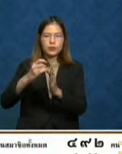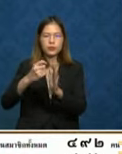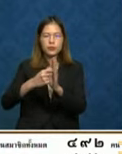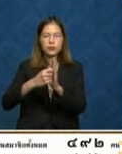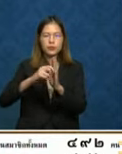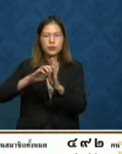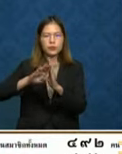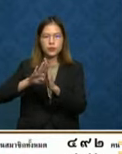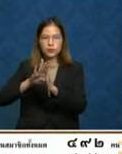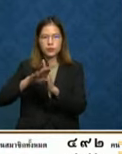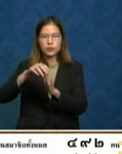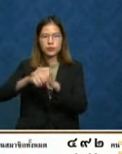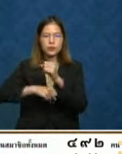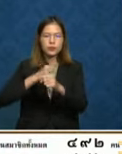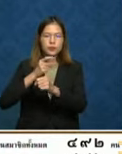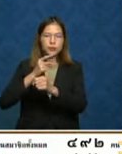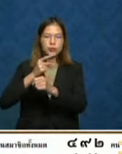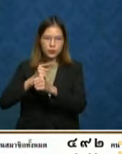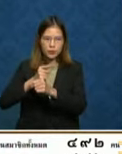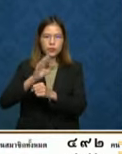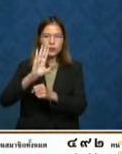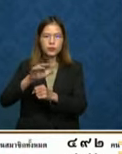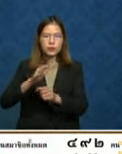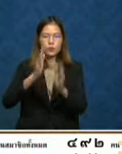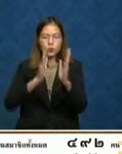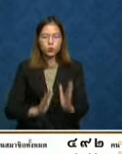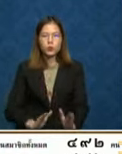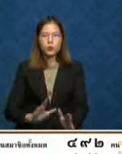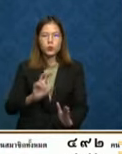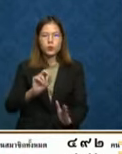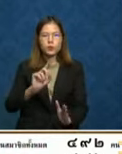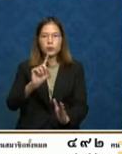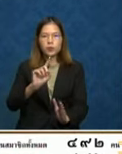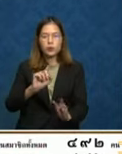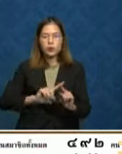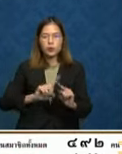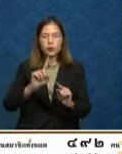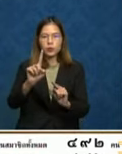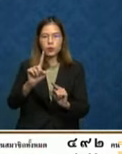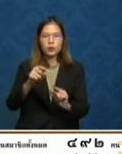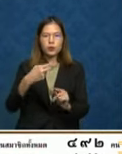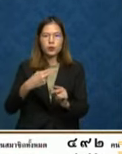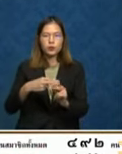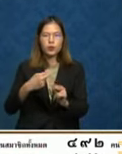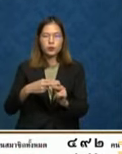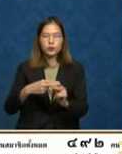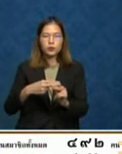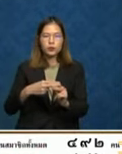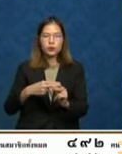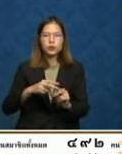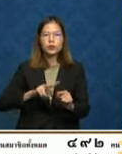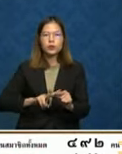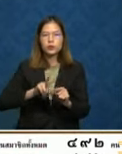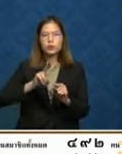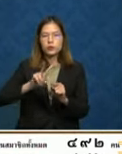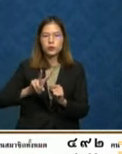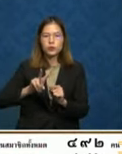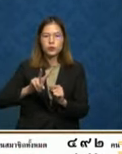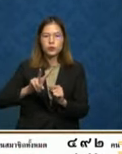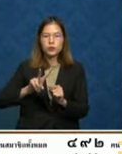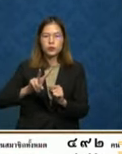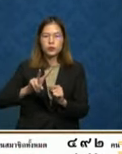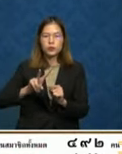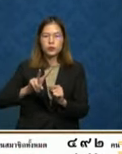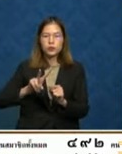อุบลราชธานีพ.ศจำนวน 31ท่าน 1นายศุภชัยใจสมุทร 2นาย